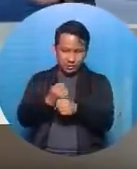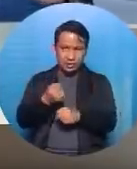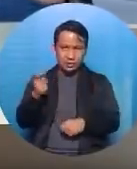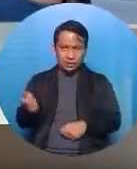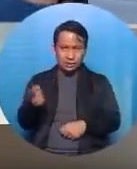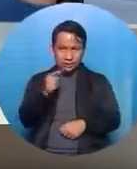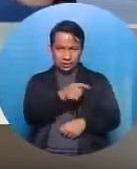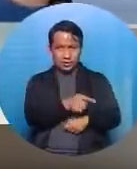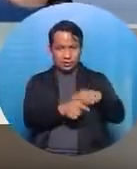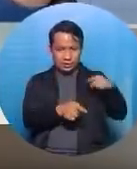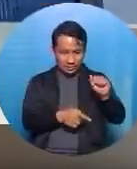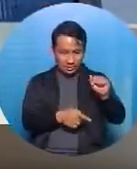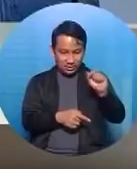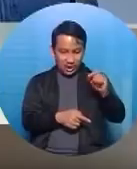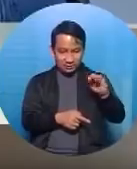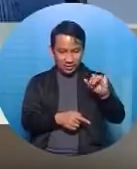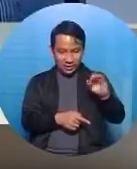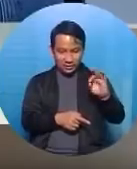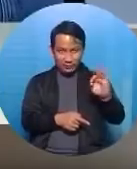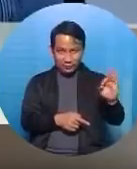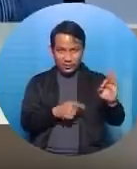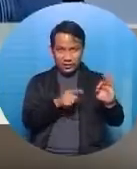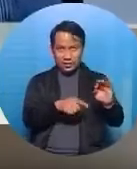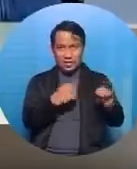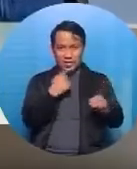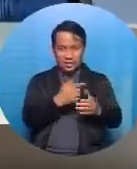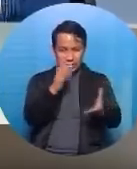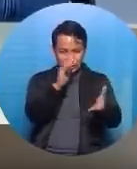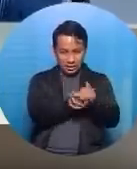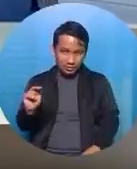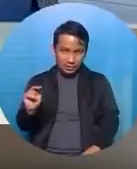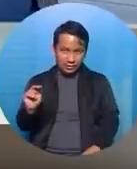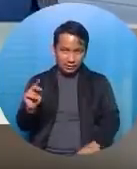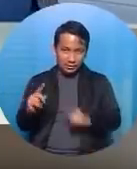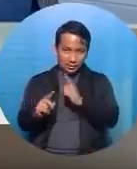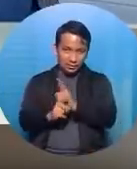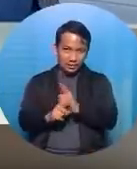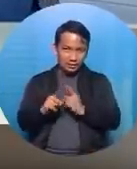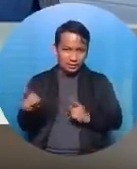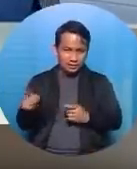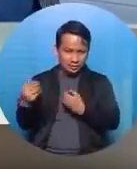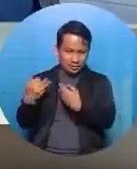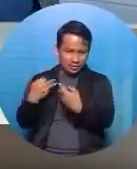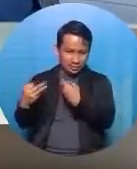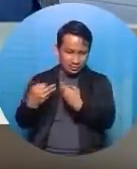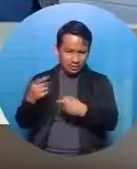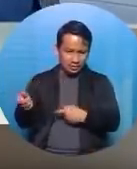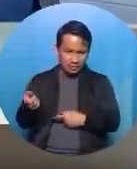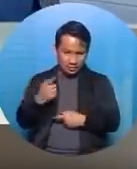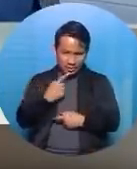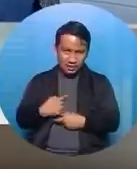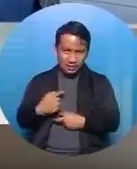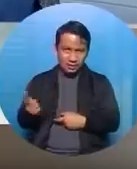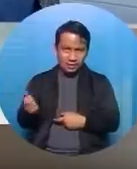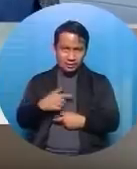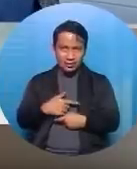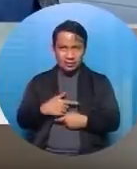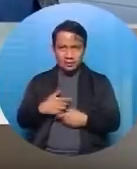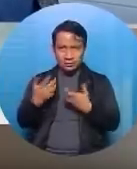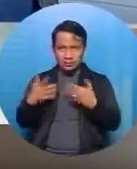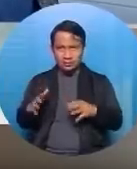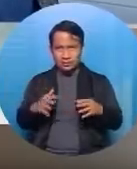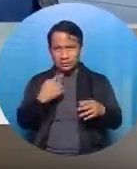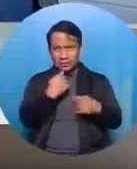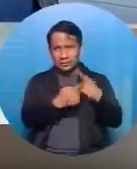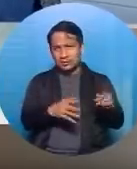na. Pero ito pong si Malfi ay asawa pa rin po ni Annalyn. Ang paliwanag naman po niyan dito sa akin, nag-usap na daw po